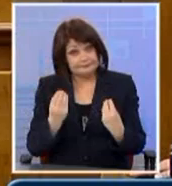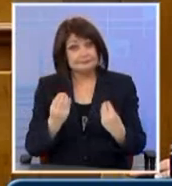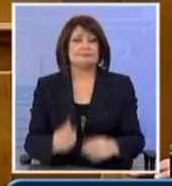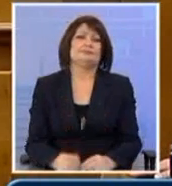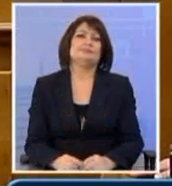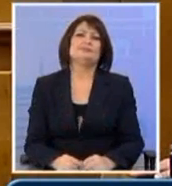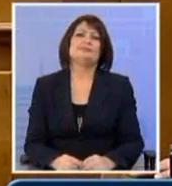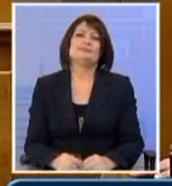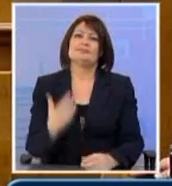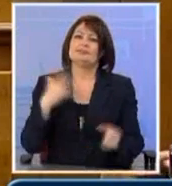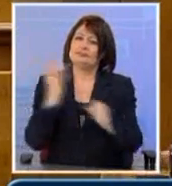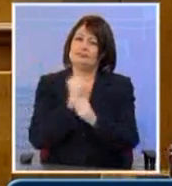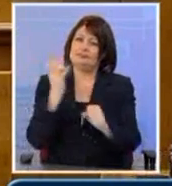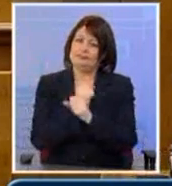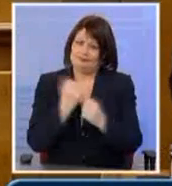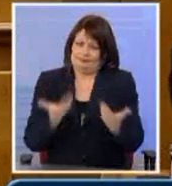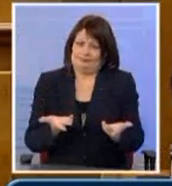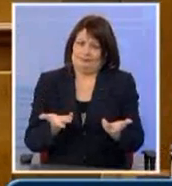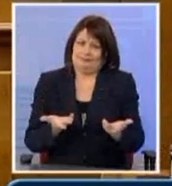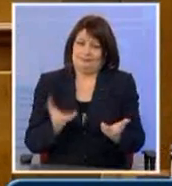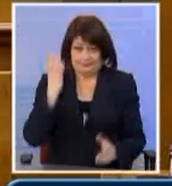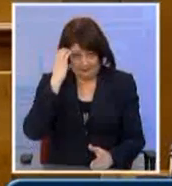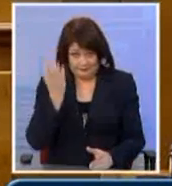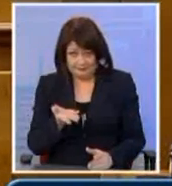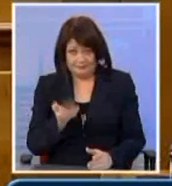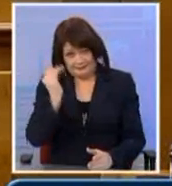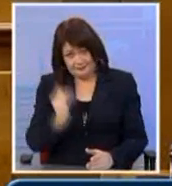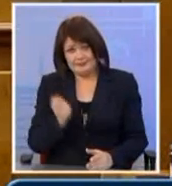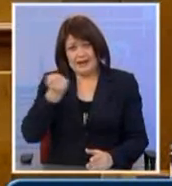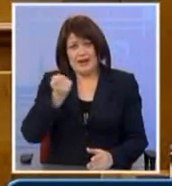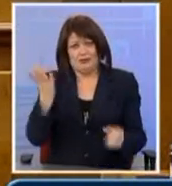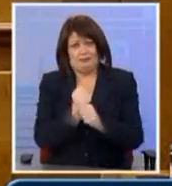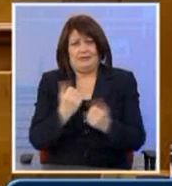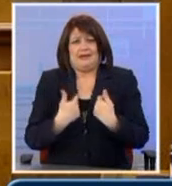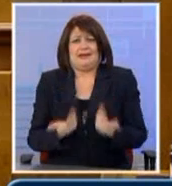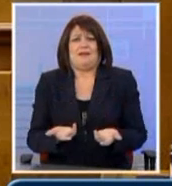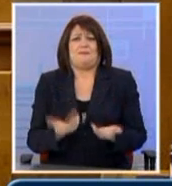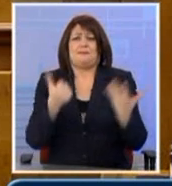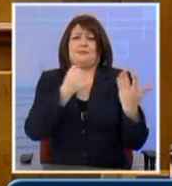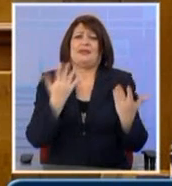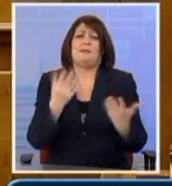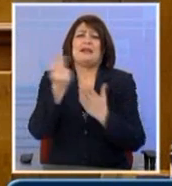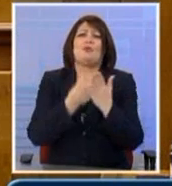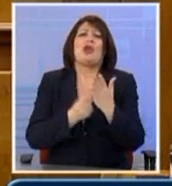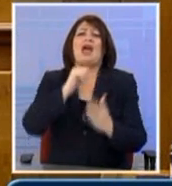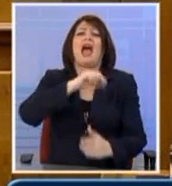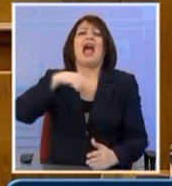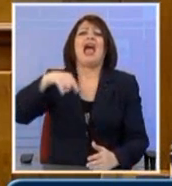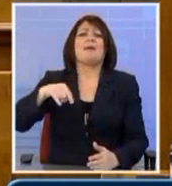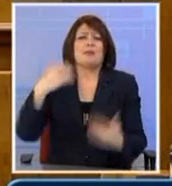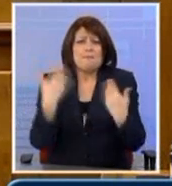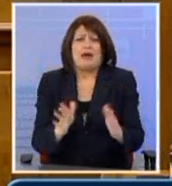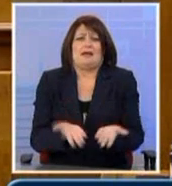θυμίζουν αυτά που έχουμε πετύχει? Μήπως η μείωση του χρέους κατά 65 μονάδες του ΑΕΠ έχει